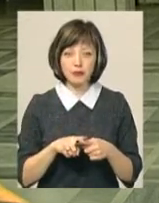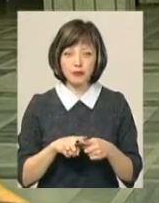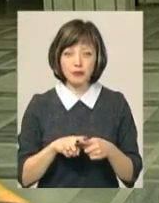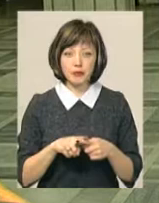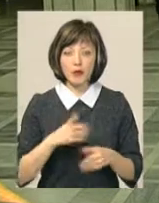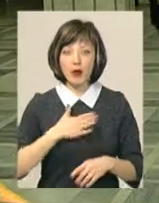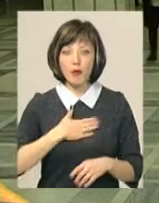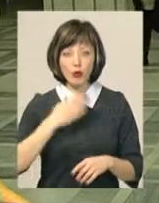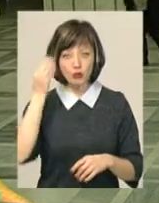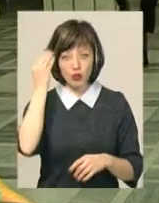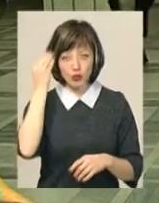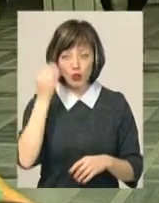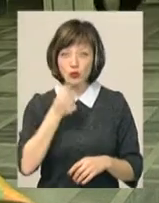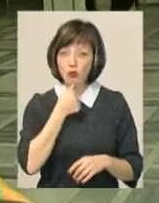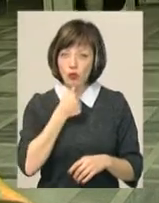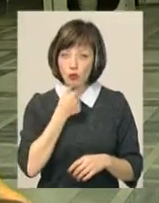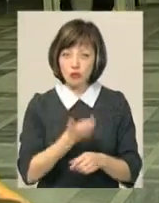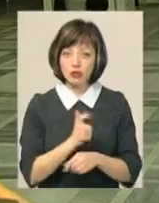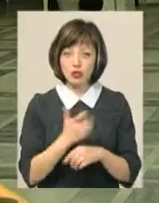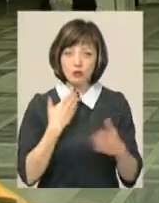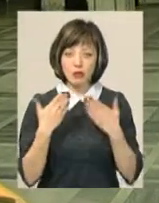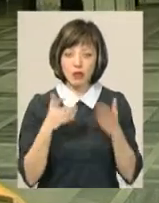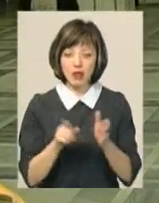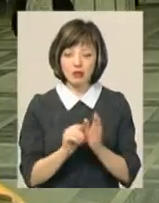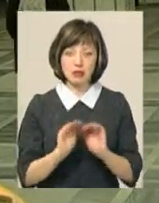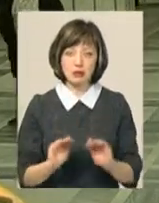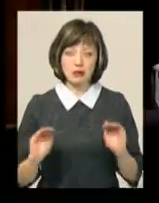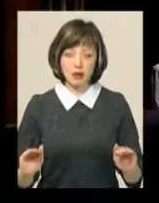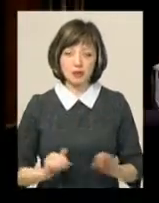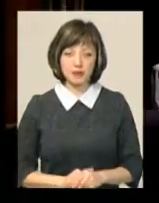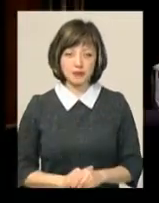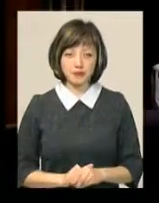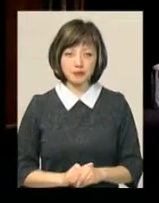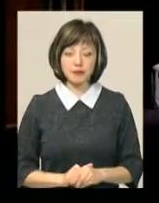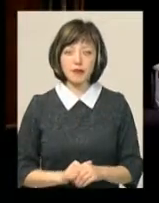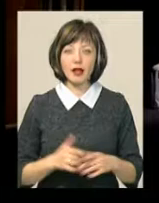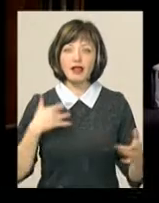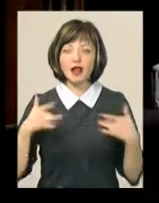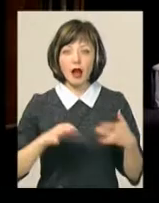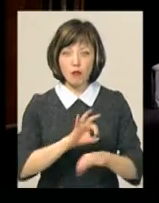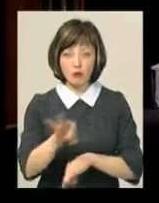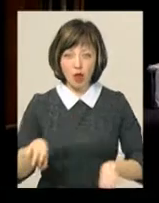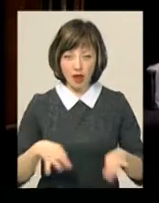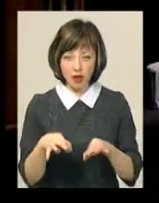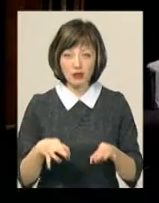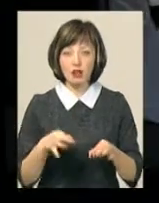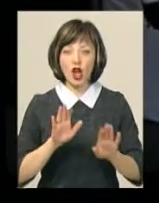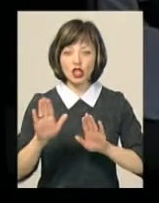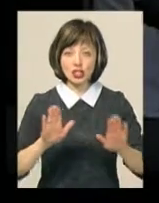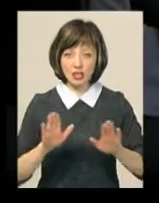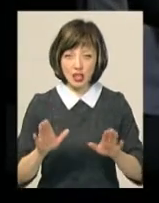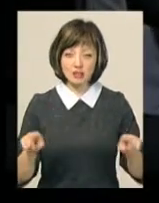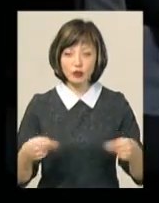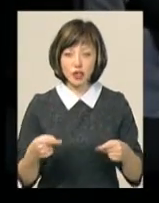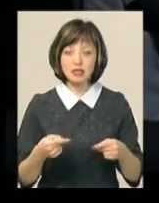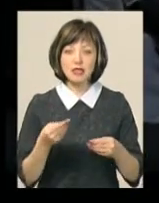на мою думку, хоча б спробують більше спілкуватися зі своїми дітьми. Театральний проєкт «Свято онлайн», який Марина Бортник-Голевата